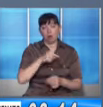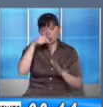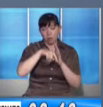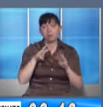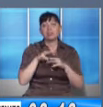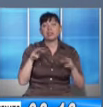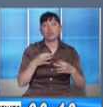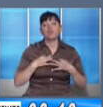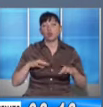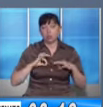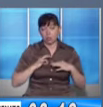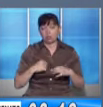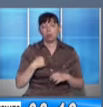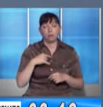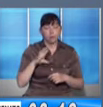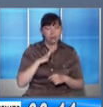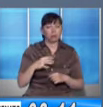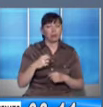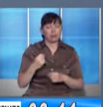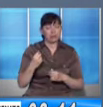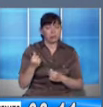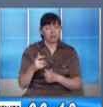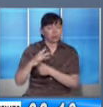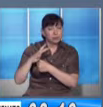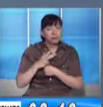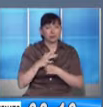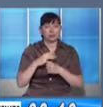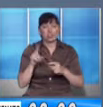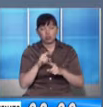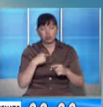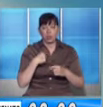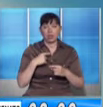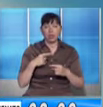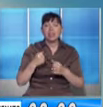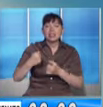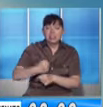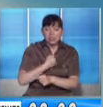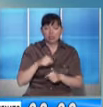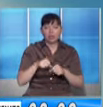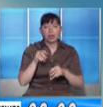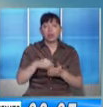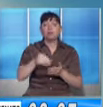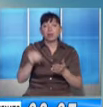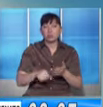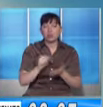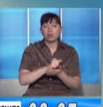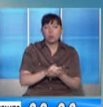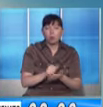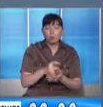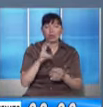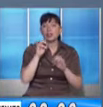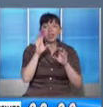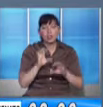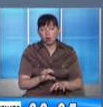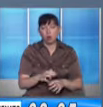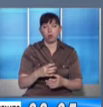cadrul Ministerului Justiției, am fost presată de regimul lui Filat ca să iau decizii ilegale. De două ori odată am fost